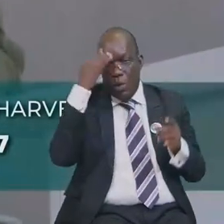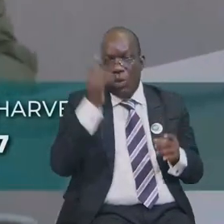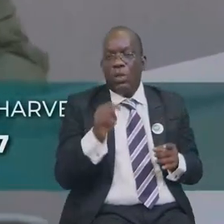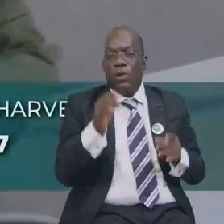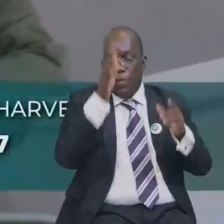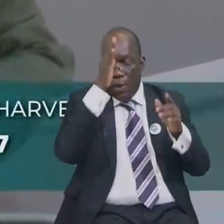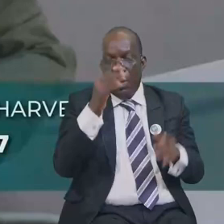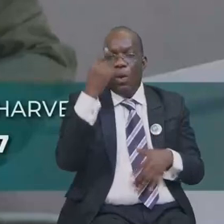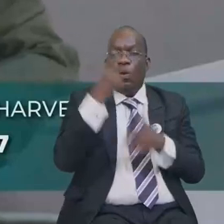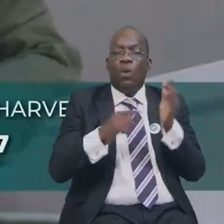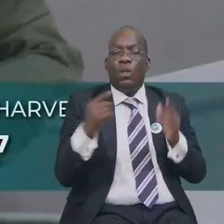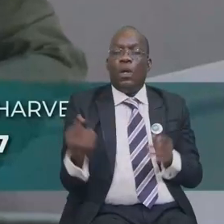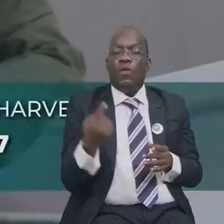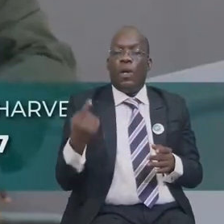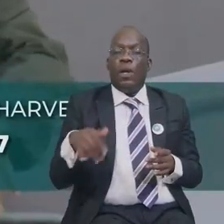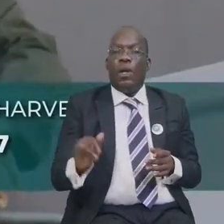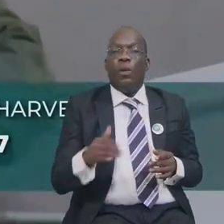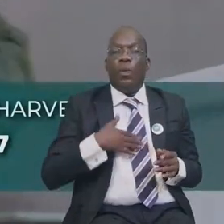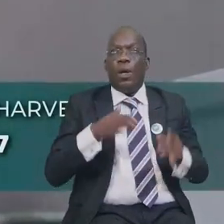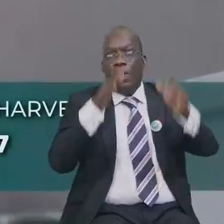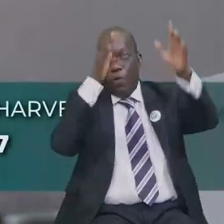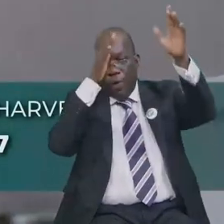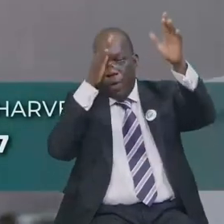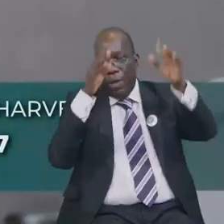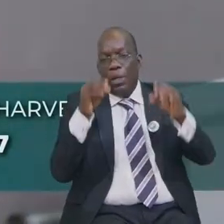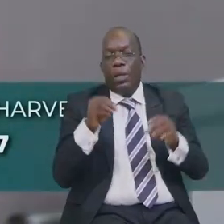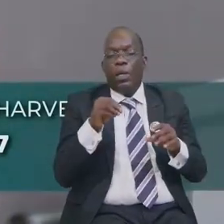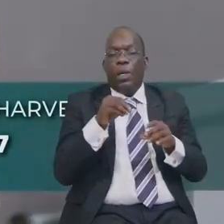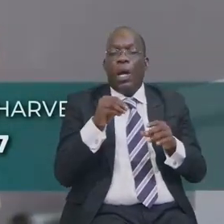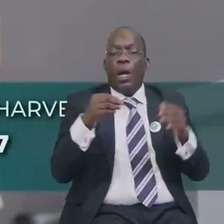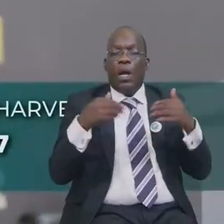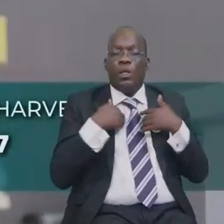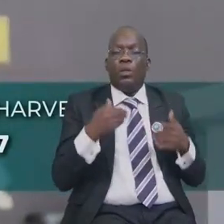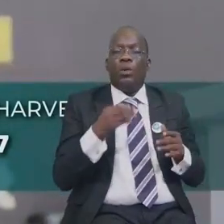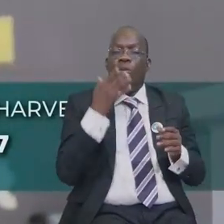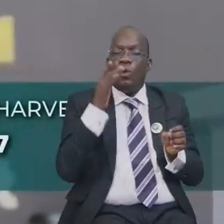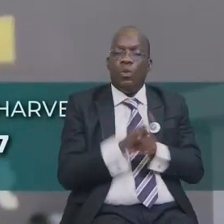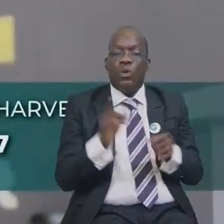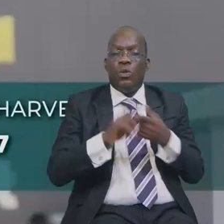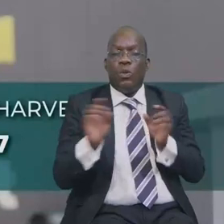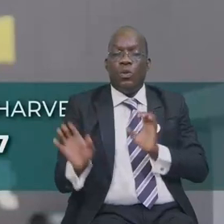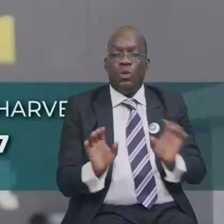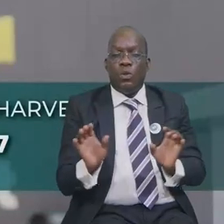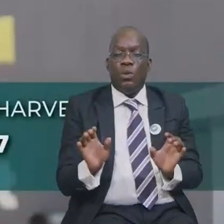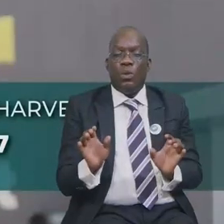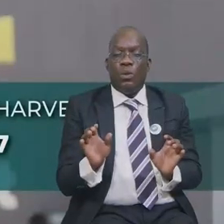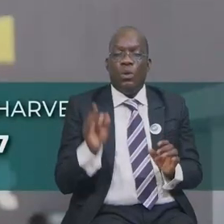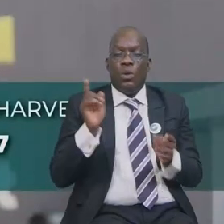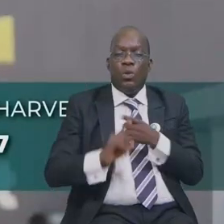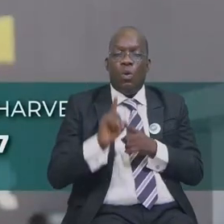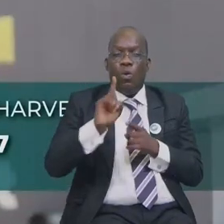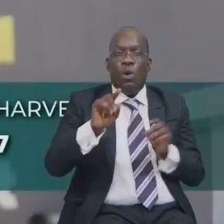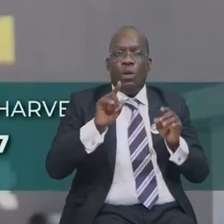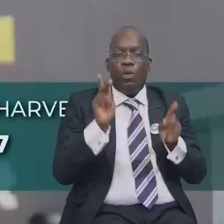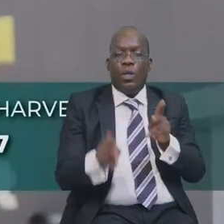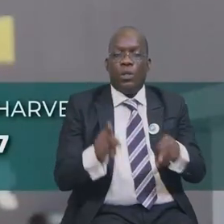mon Père qui est au ciel, ce que mon Père a promis faire à une personne, à une famille, à